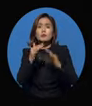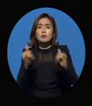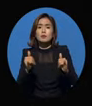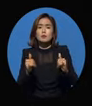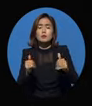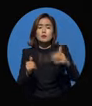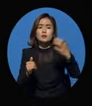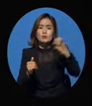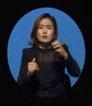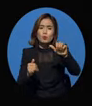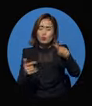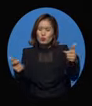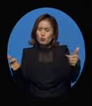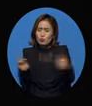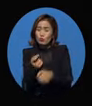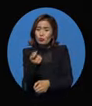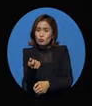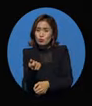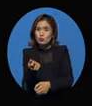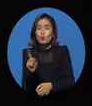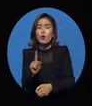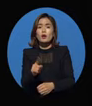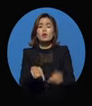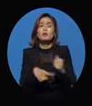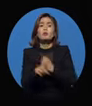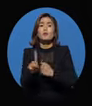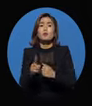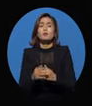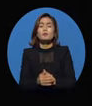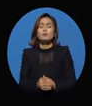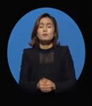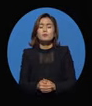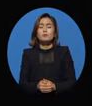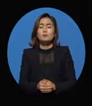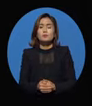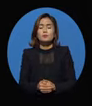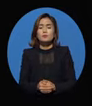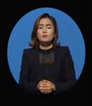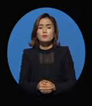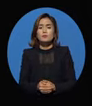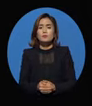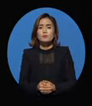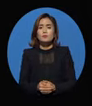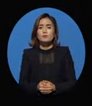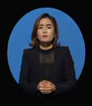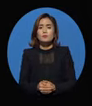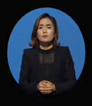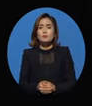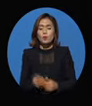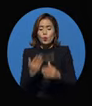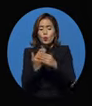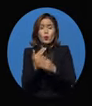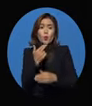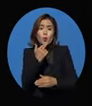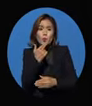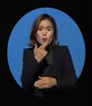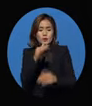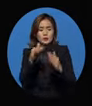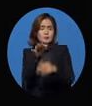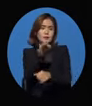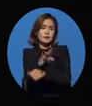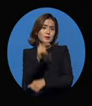5% 밖에 안 줄었습니다 그 이후는 이제 질문 부탁드립니다 그 이유는 평범 이 없으면 집을 살 수가